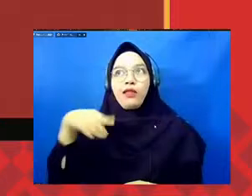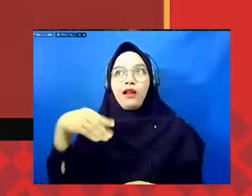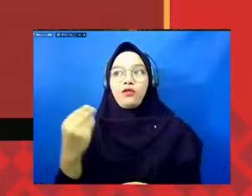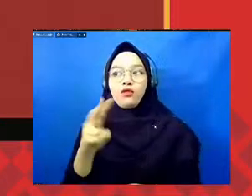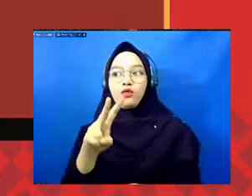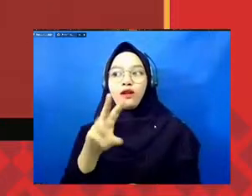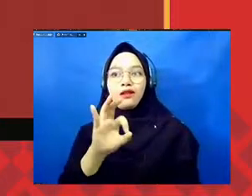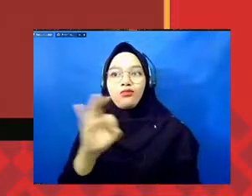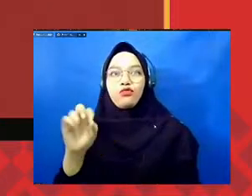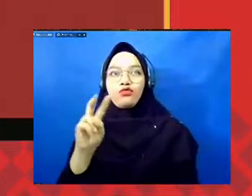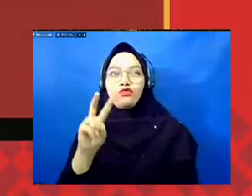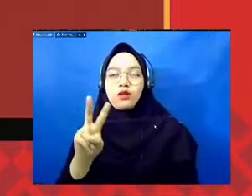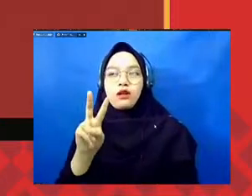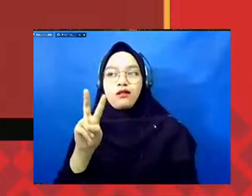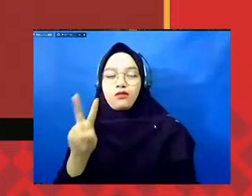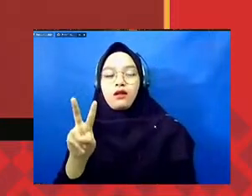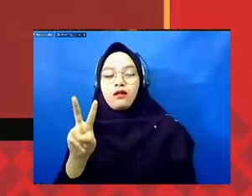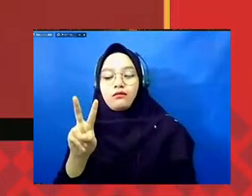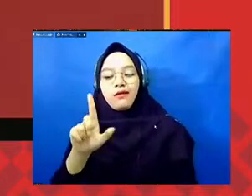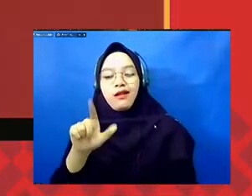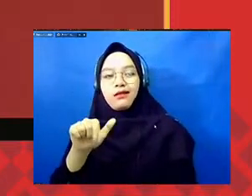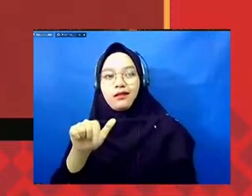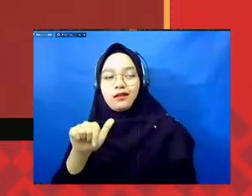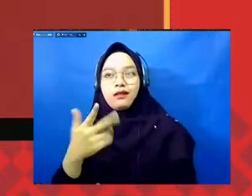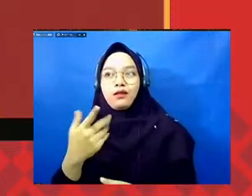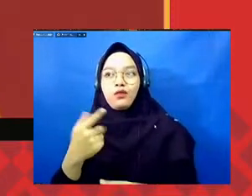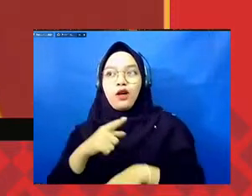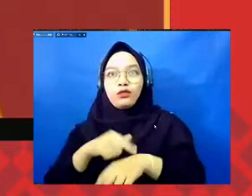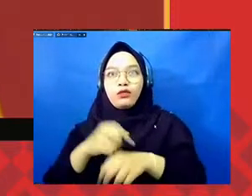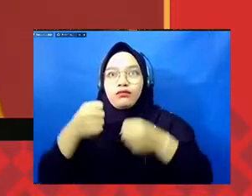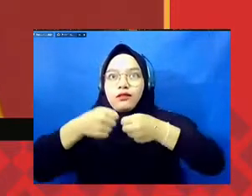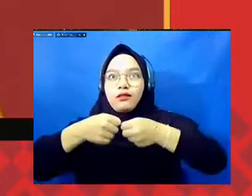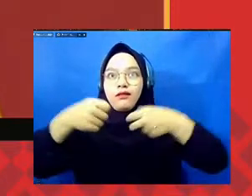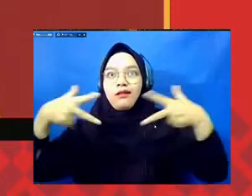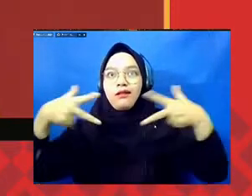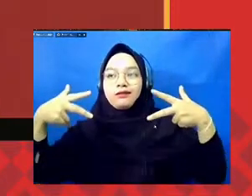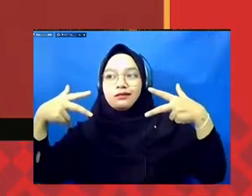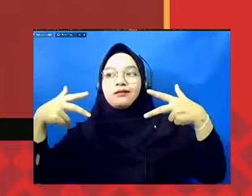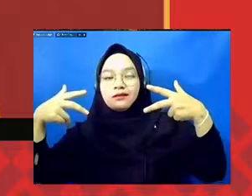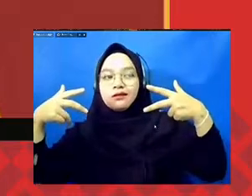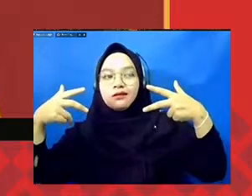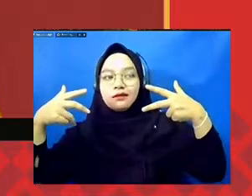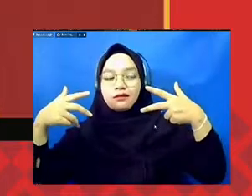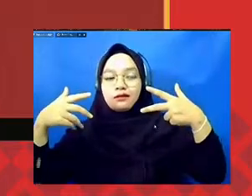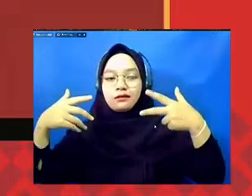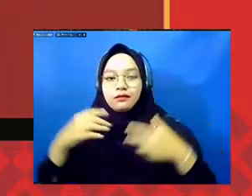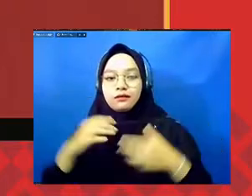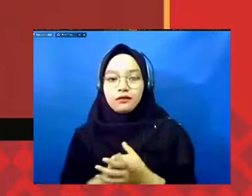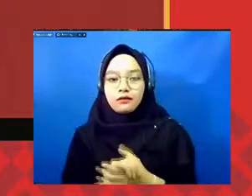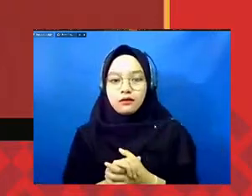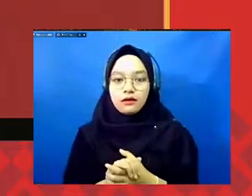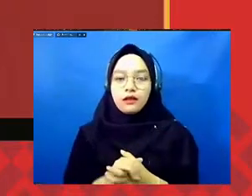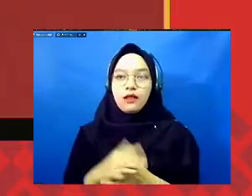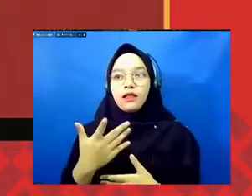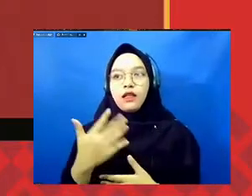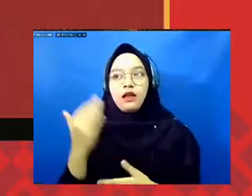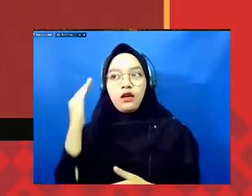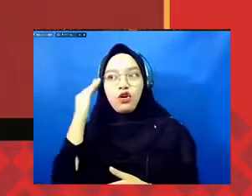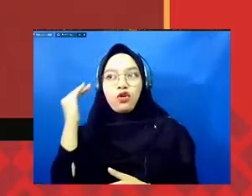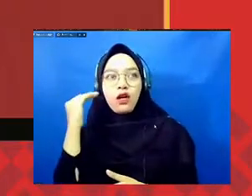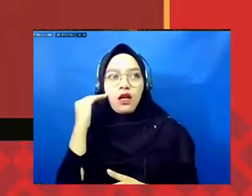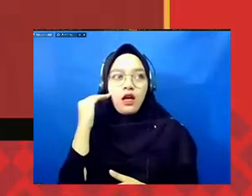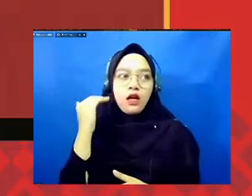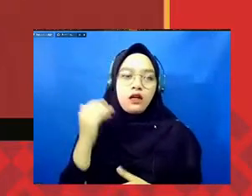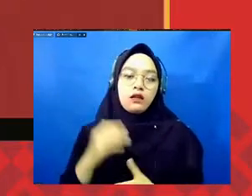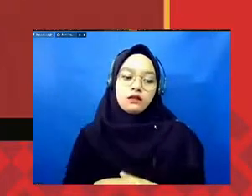Yaitu nanti pada saat pelaksanaan Kongres Jibol di Daejeon di South Korea,